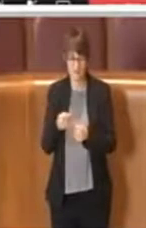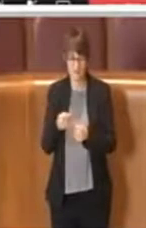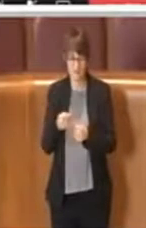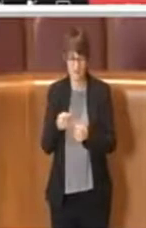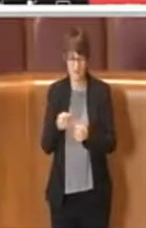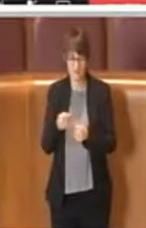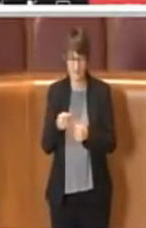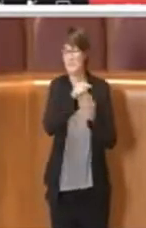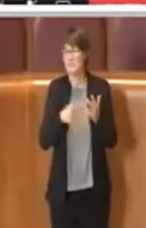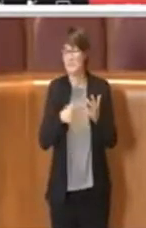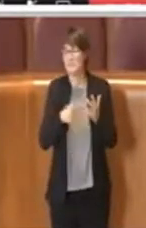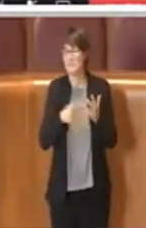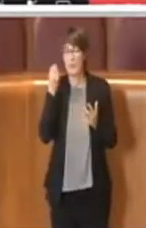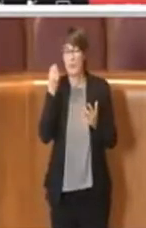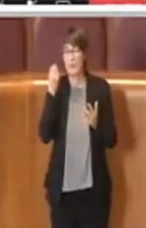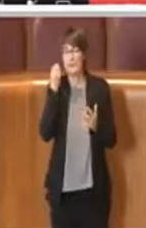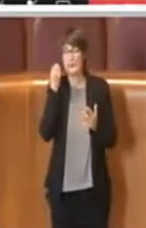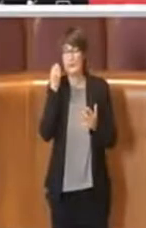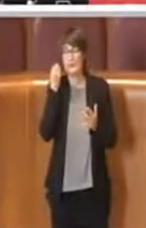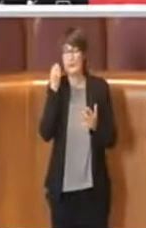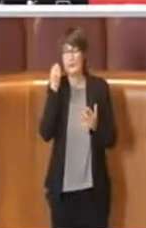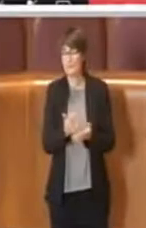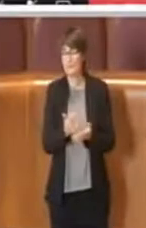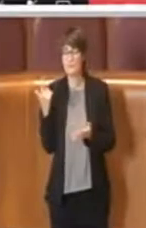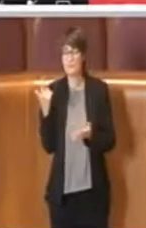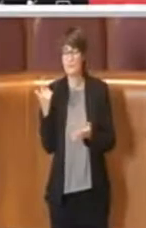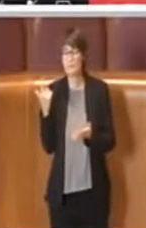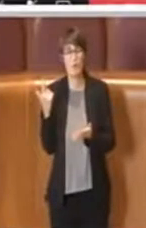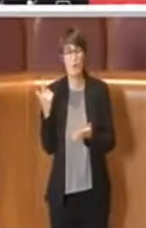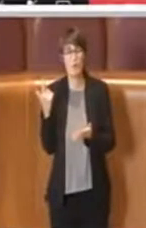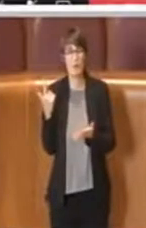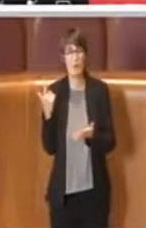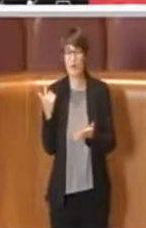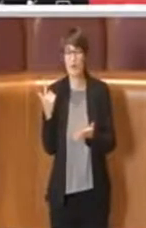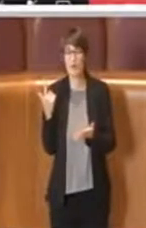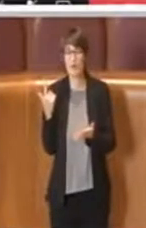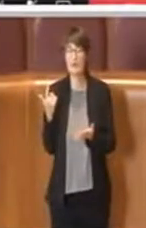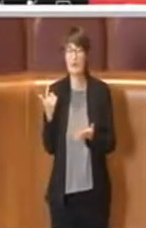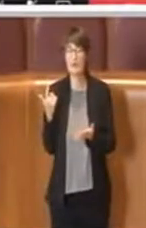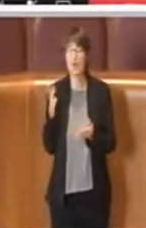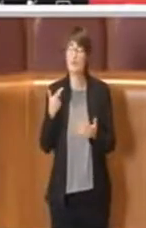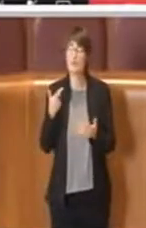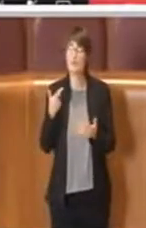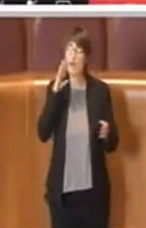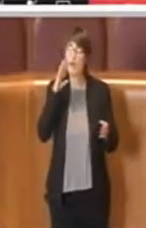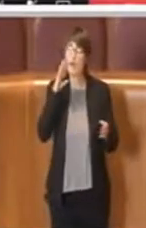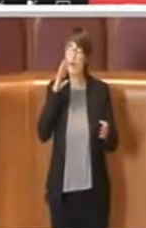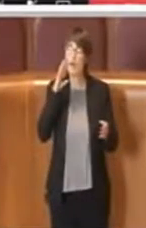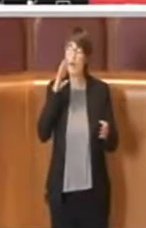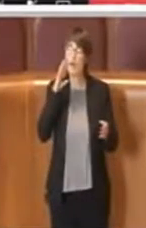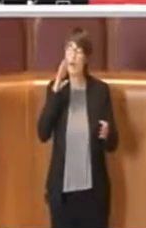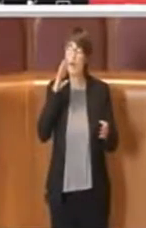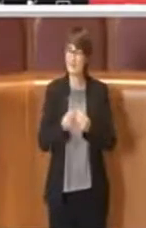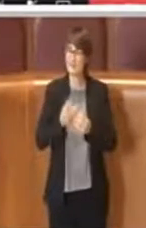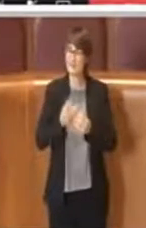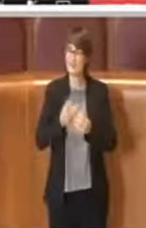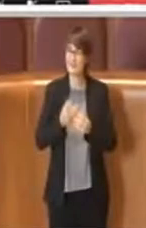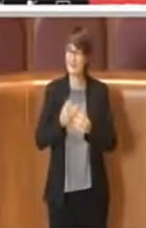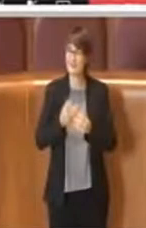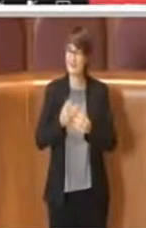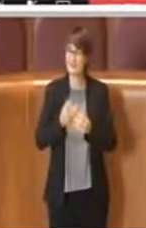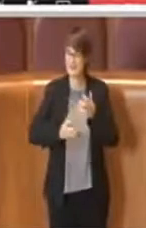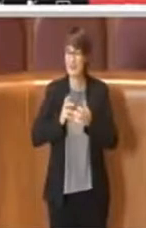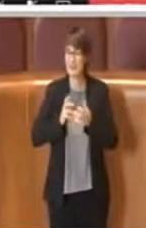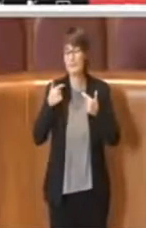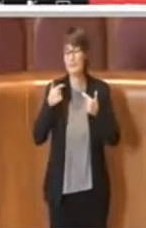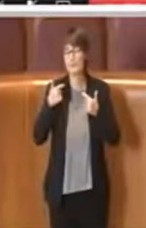siano fondamentali per affrontare insieme la crisi e salvare quante